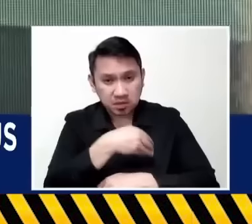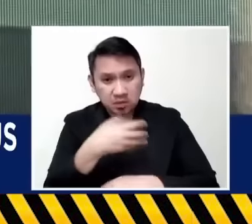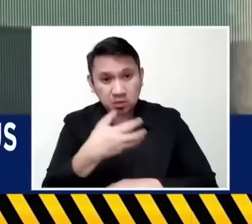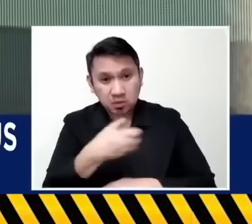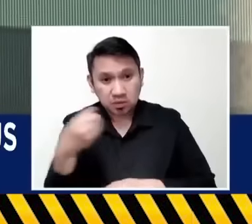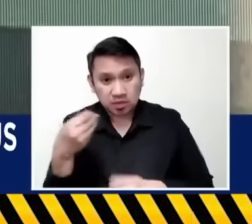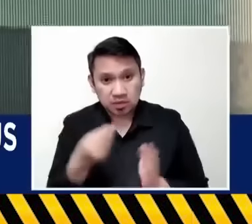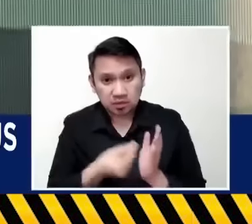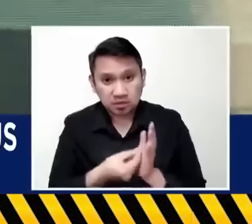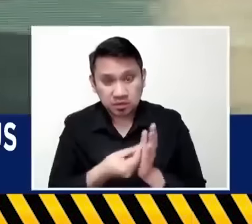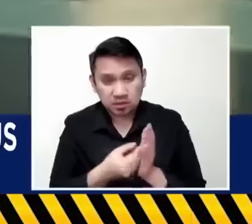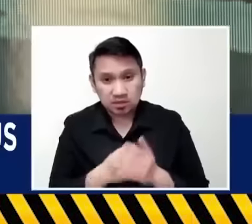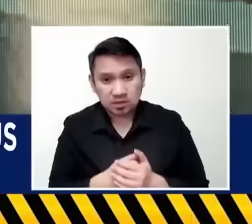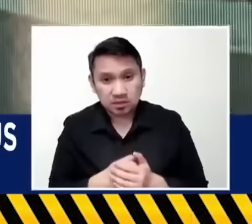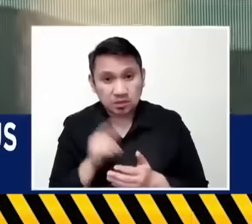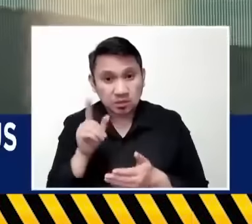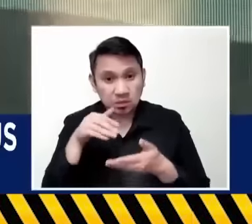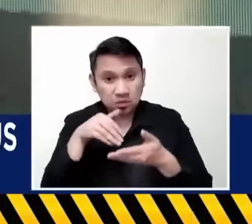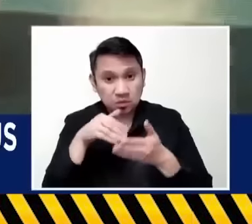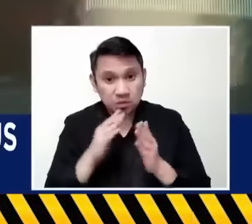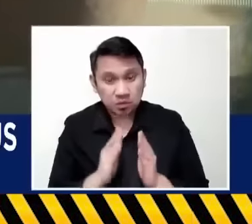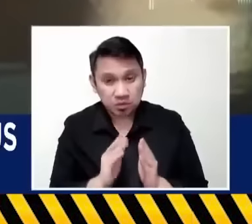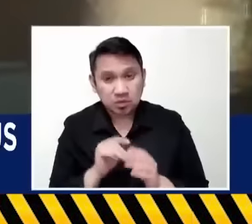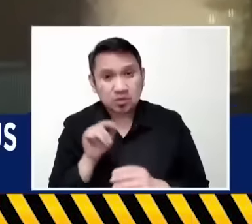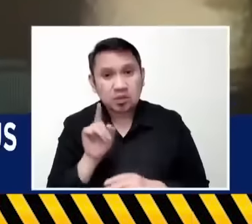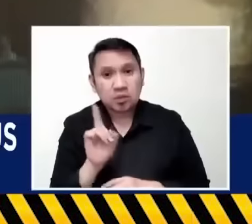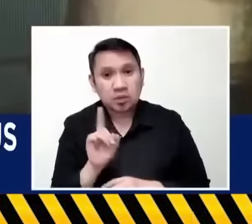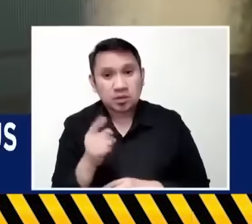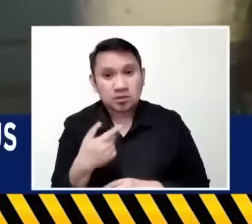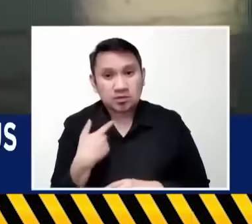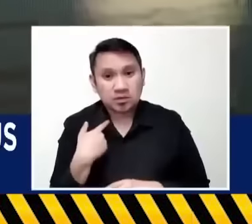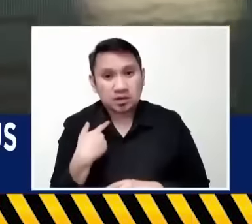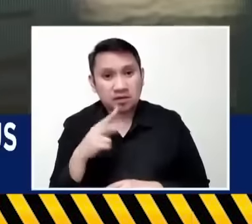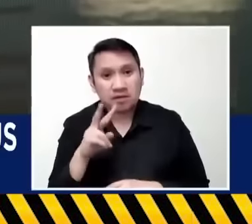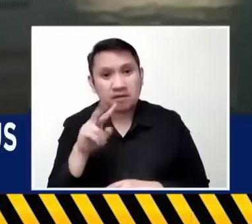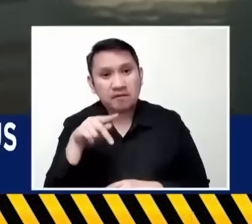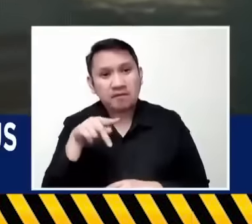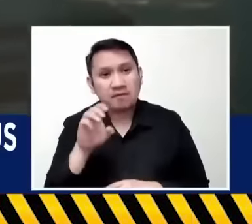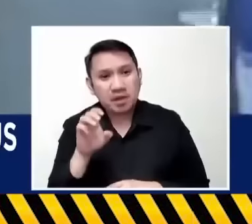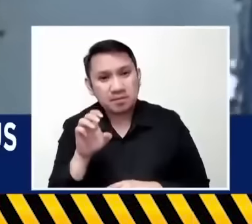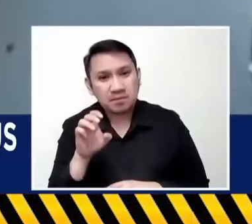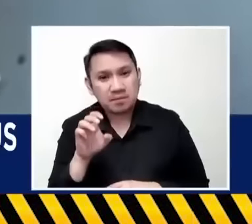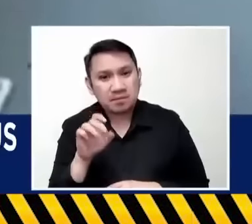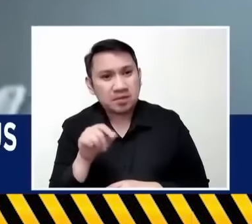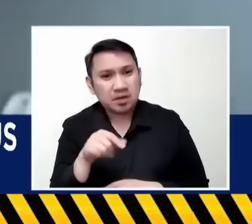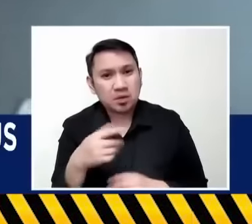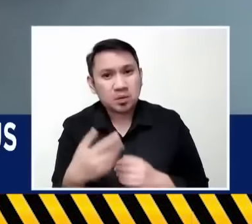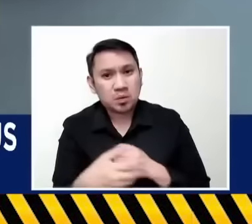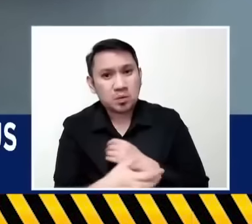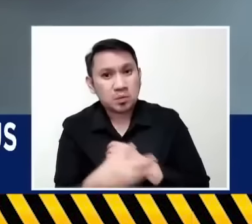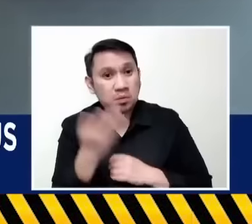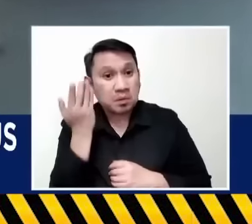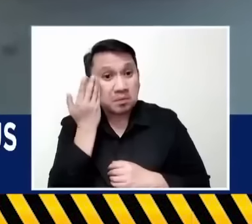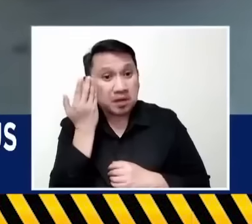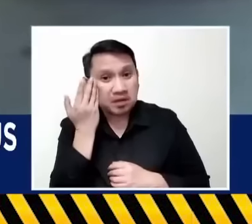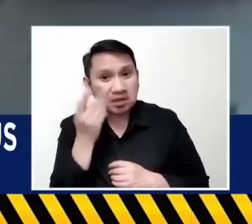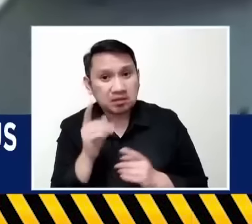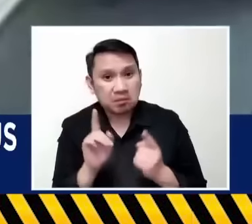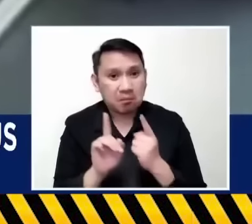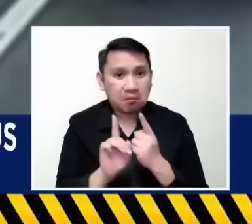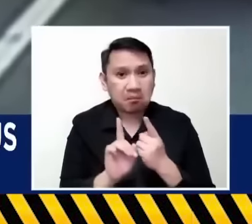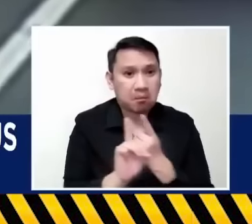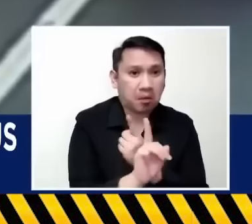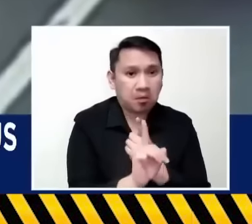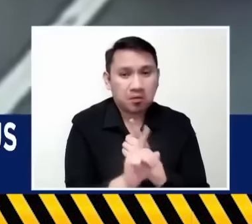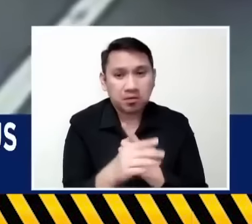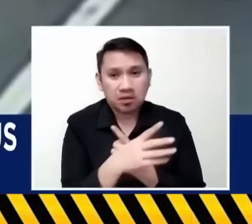pera. Ang estudyante na biktima na pala ng vape modus kung saan ang kawatan nagpapanggap na nabangga ng estudyante at